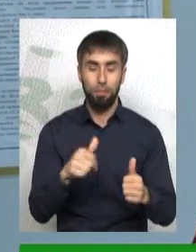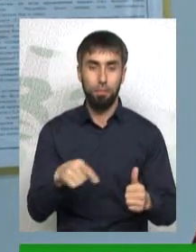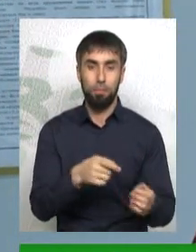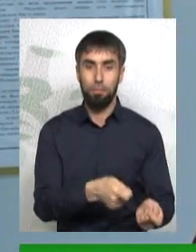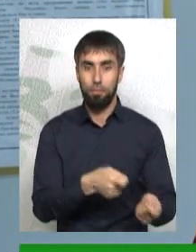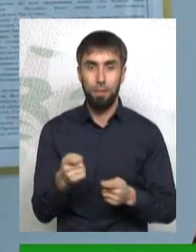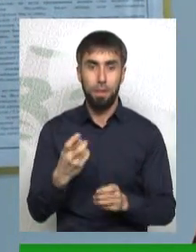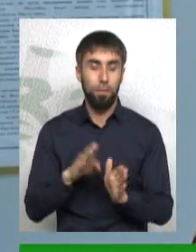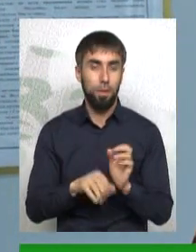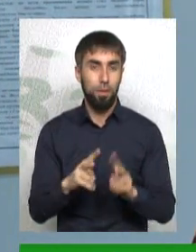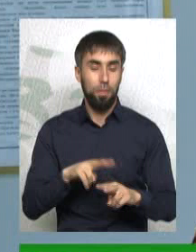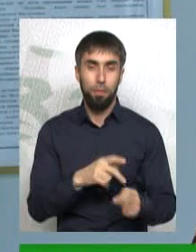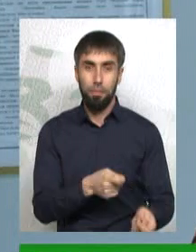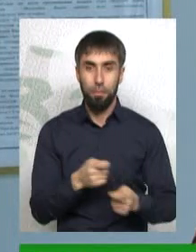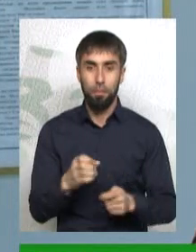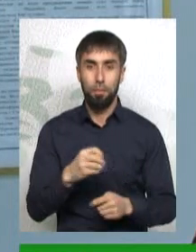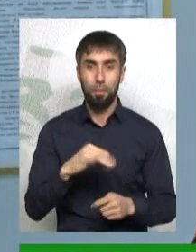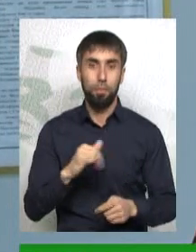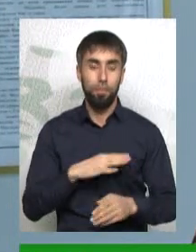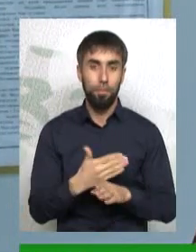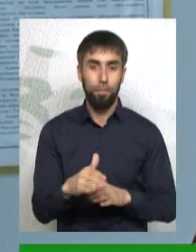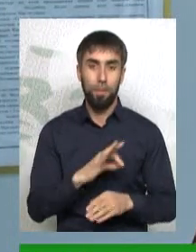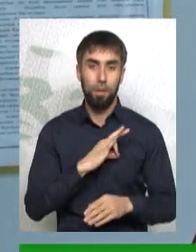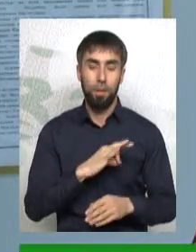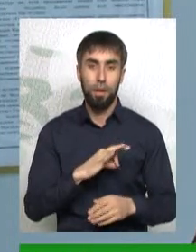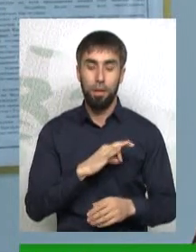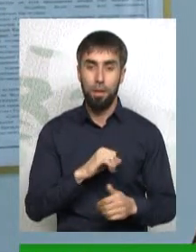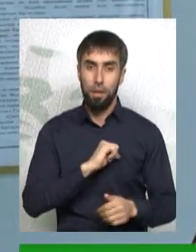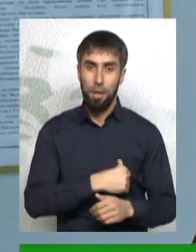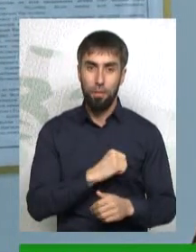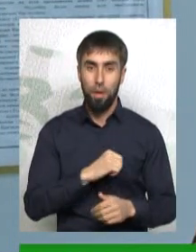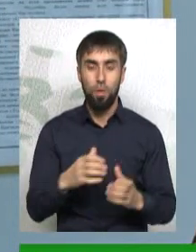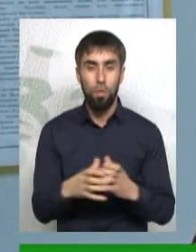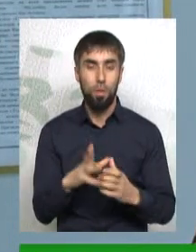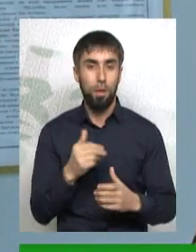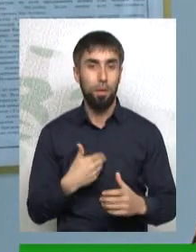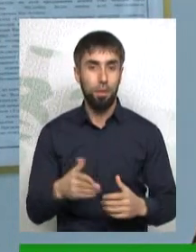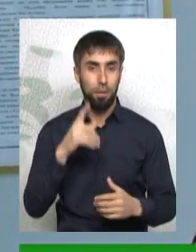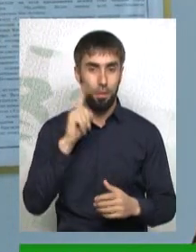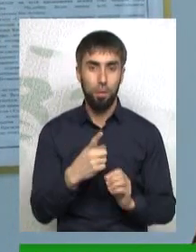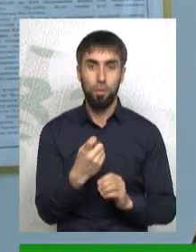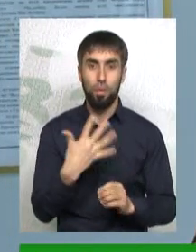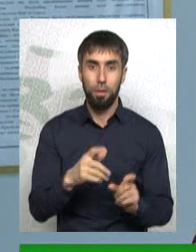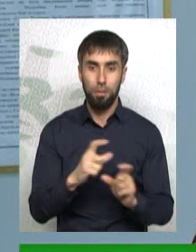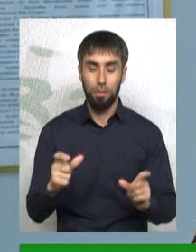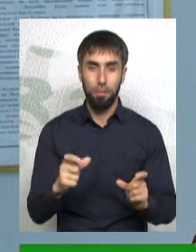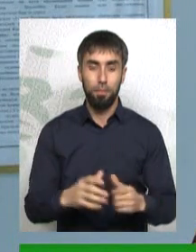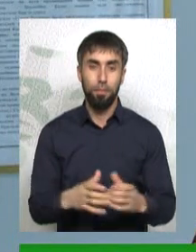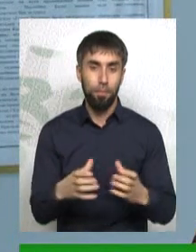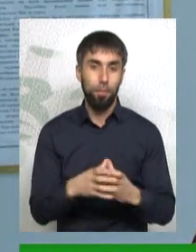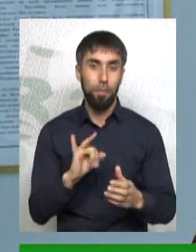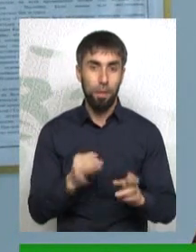перевести на безопасное место. Ему была выделена разведгруппа, как нам известно, в количестве 150 человек.